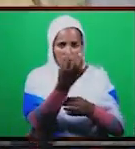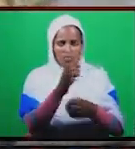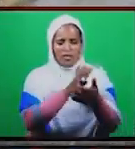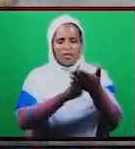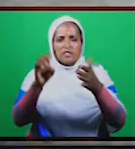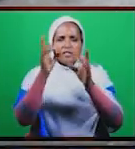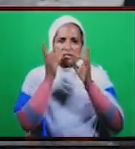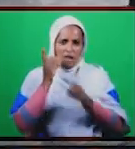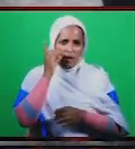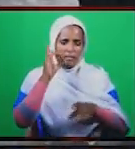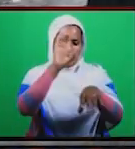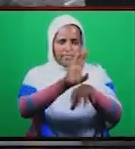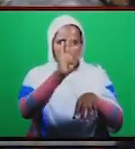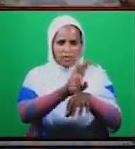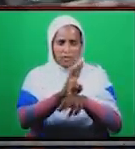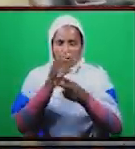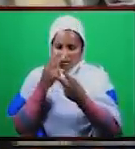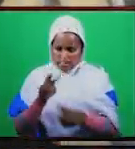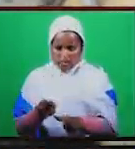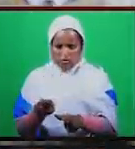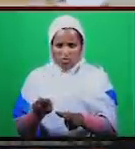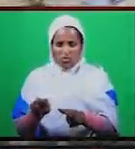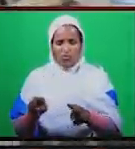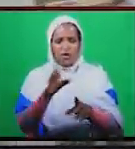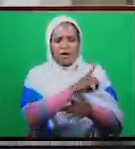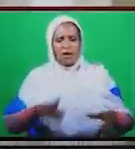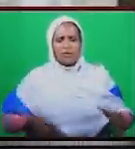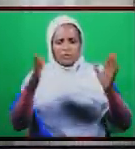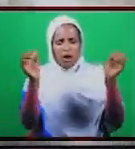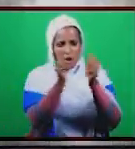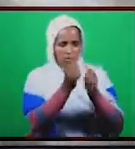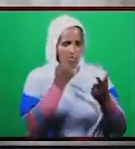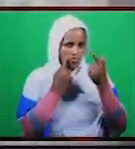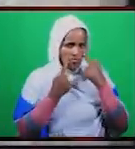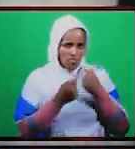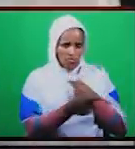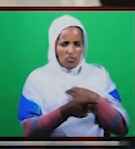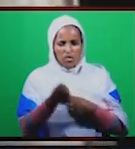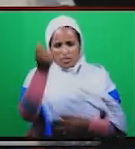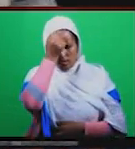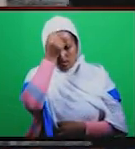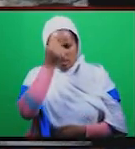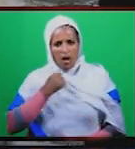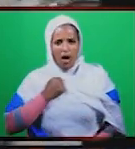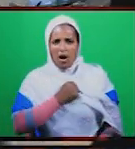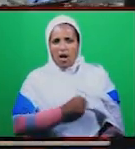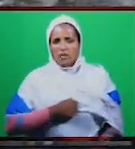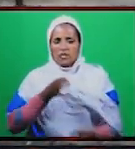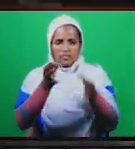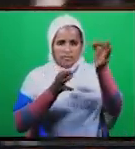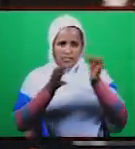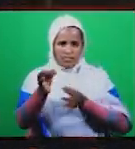የተቃጠለውን የቅድስት ኪዳነ ምሕረትን ቤተክርስቲያንን ተመልክተው ከመመናን ጋር አልቀሰዋል ቁጭትና